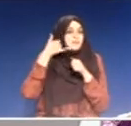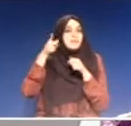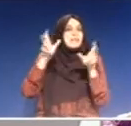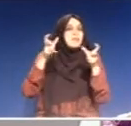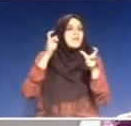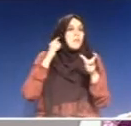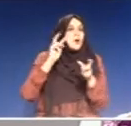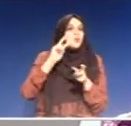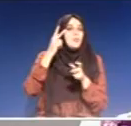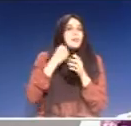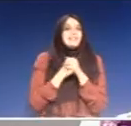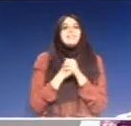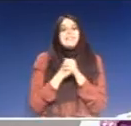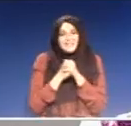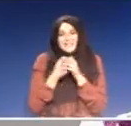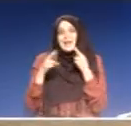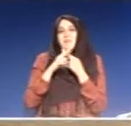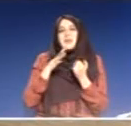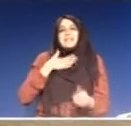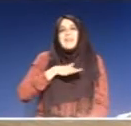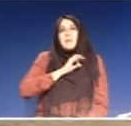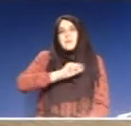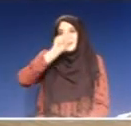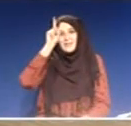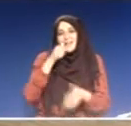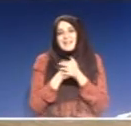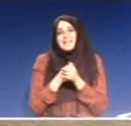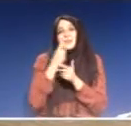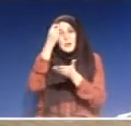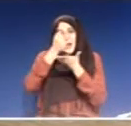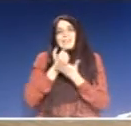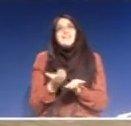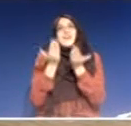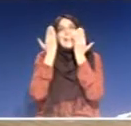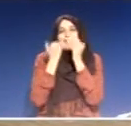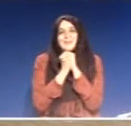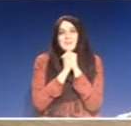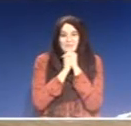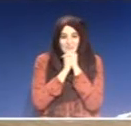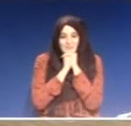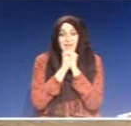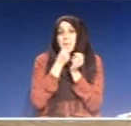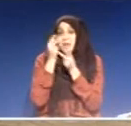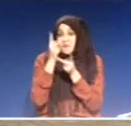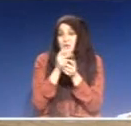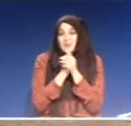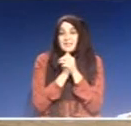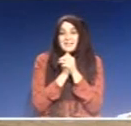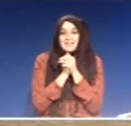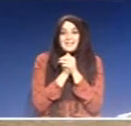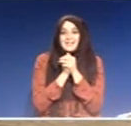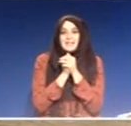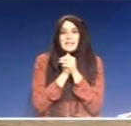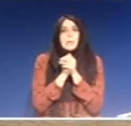عليكم. وعليكم السلام ورحمة الله، ربي يعاونكم إن شاء الله. آمين آمين آمين. مرحبا، رانا نسمعوا فيك، تفضل. عندي